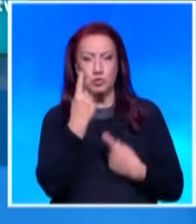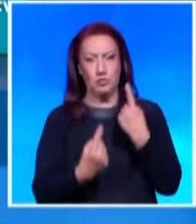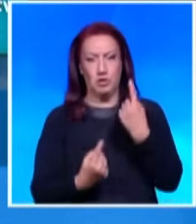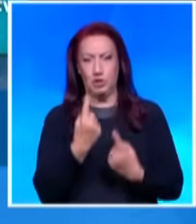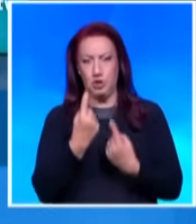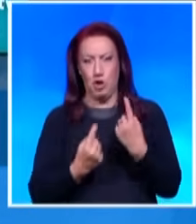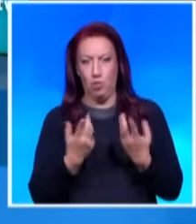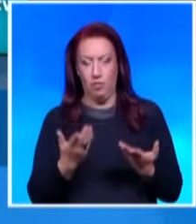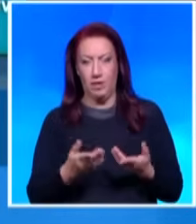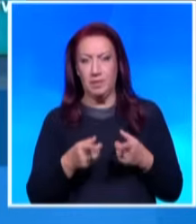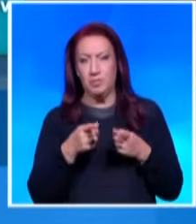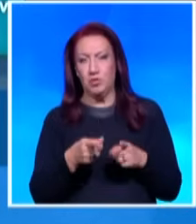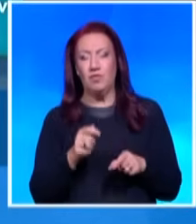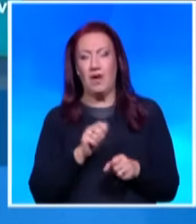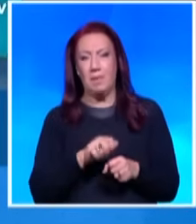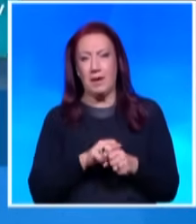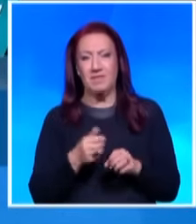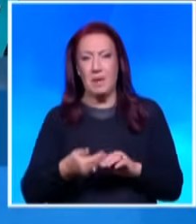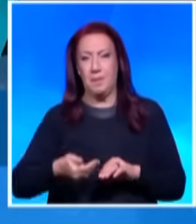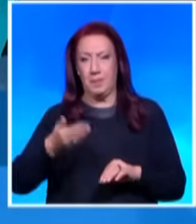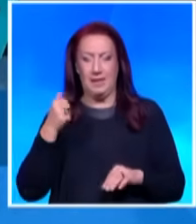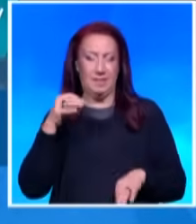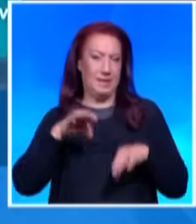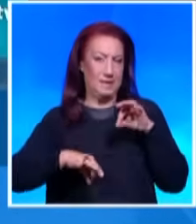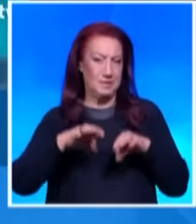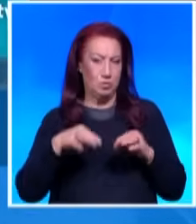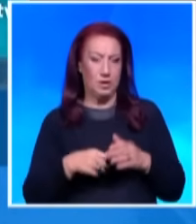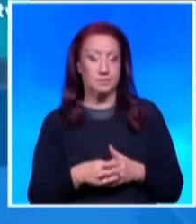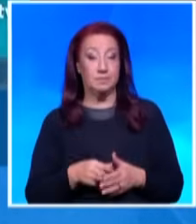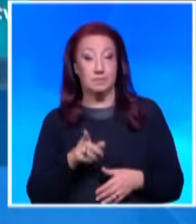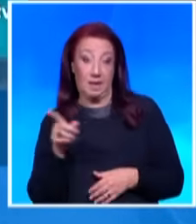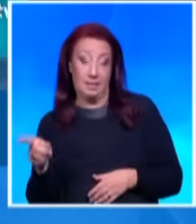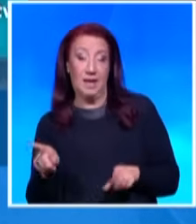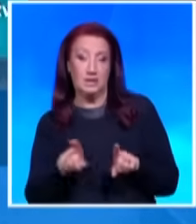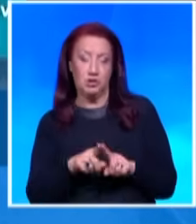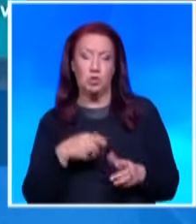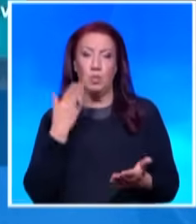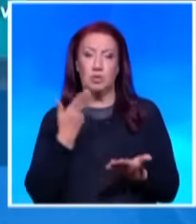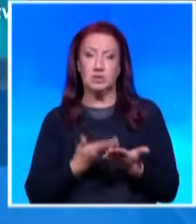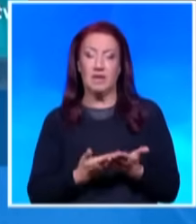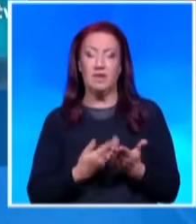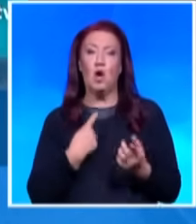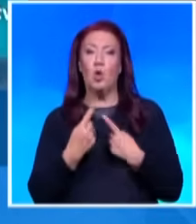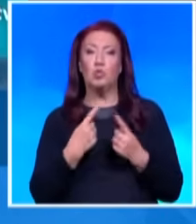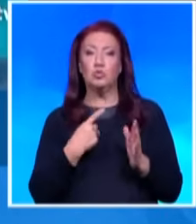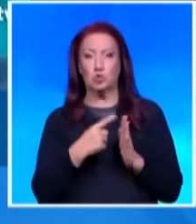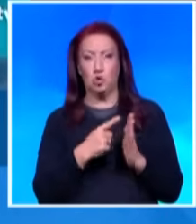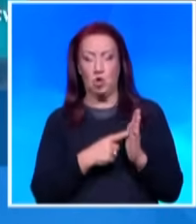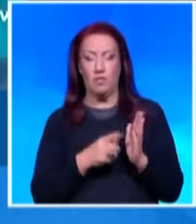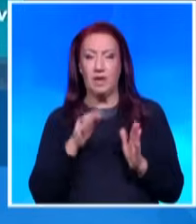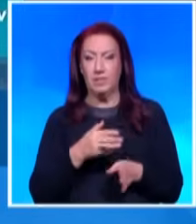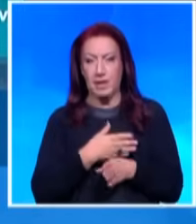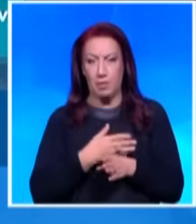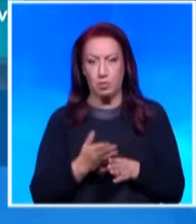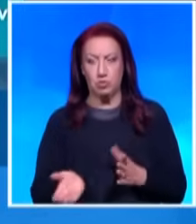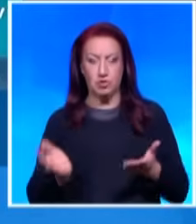и това е предизборно оговорено. От своя страна обаче те също поставиха условия за съществуването на некоалицията и